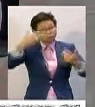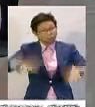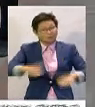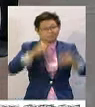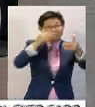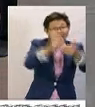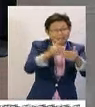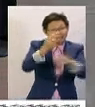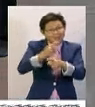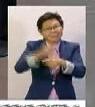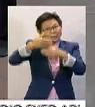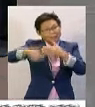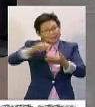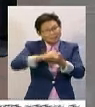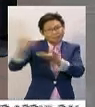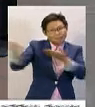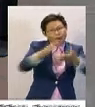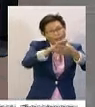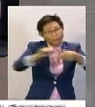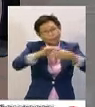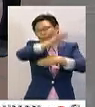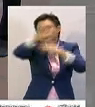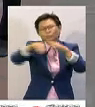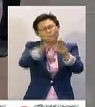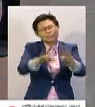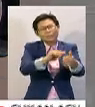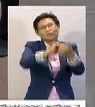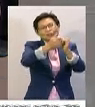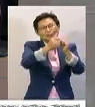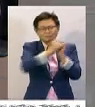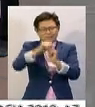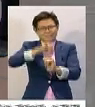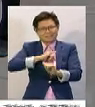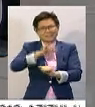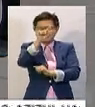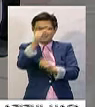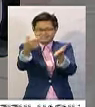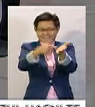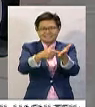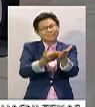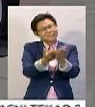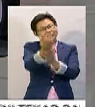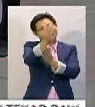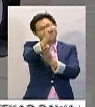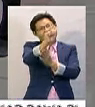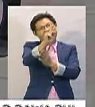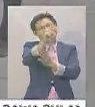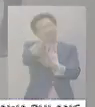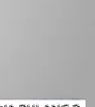menghampiri. Ya. Mungkin lepas ini boleh bawakan perkembangan. Semuanya ini dalam berita sukan bersama saya. Sebentar lagi. Teruskan Akhta Haji